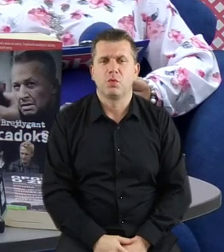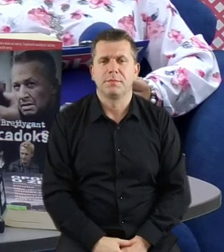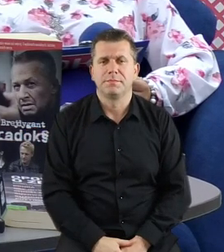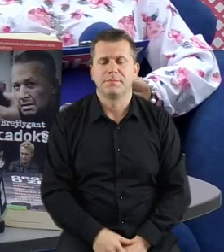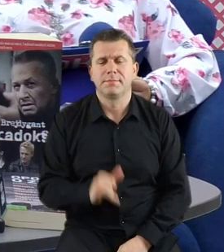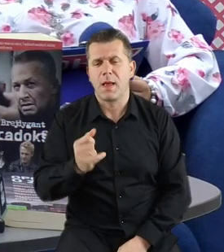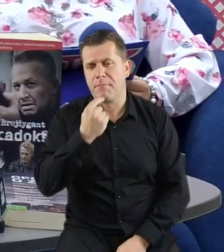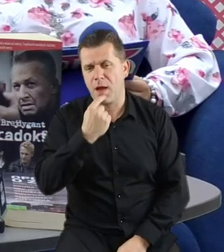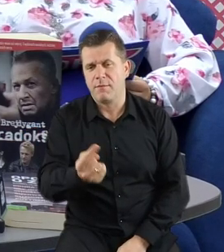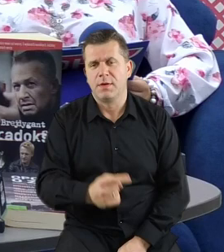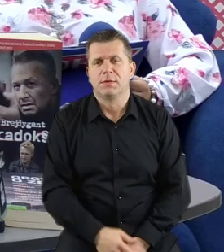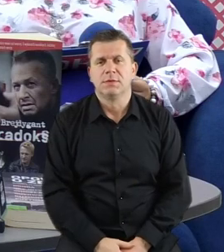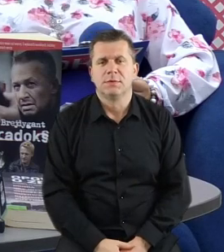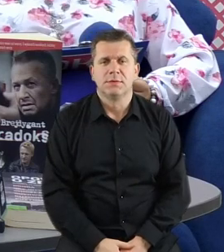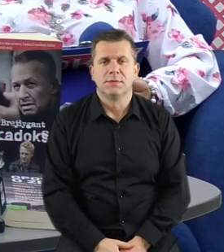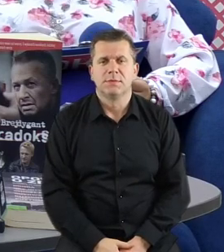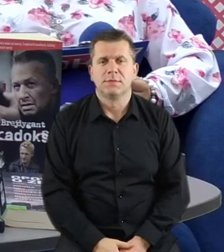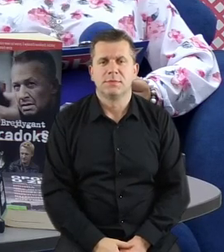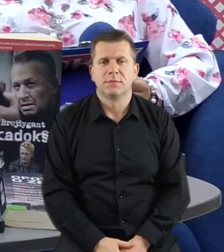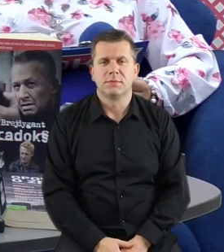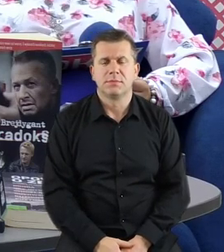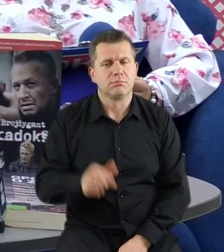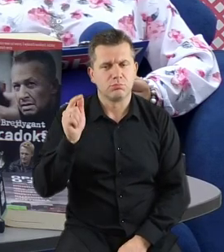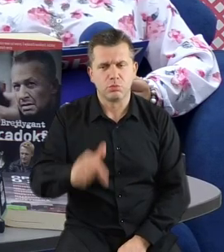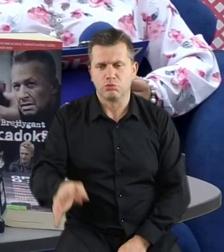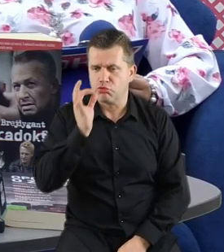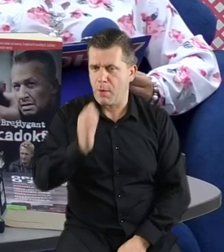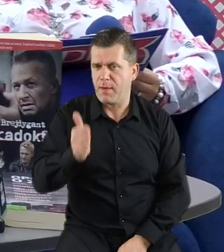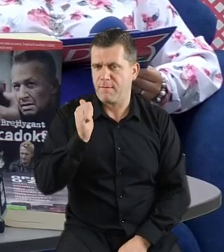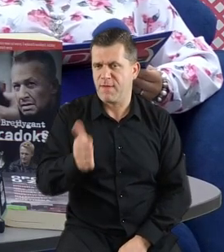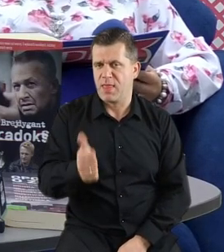to powiedzieć, no ona musi być bardzo wydajna,